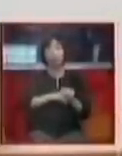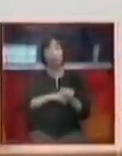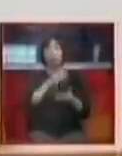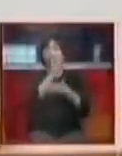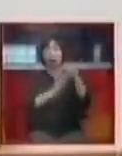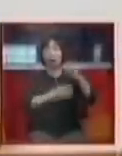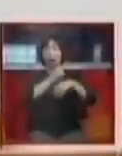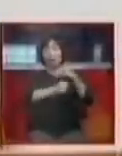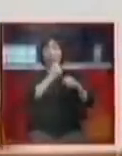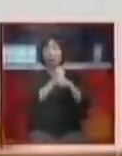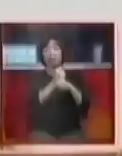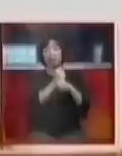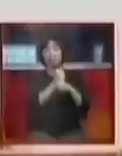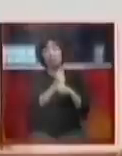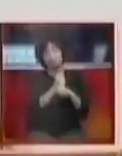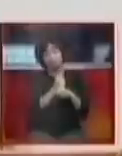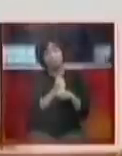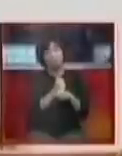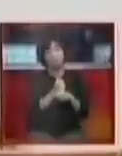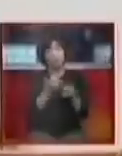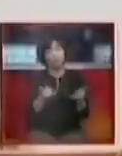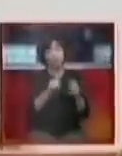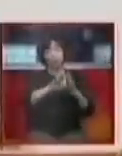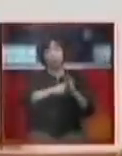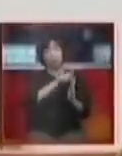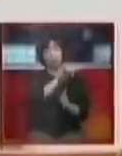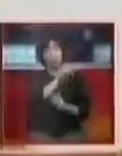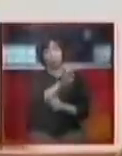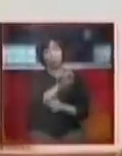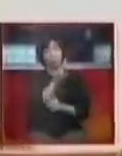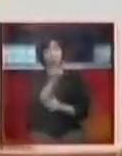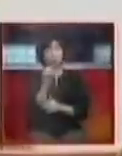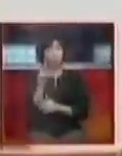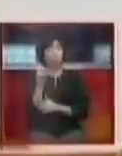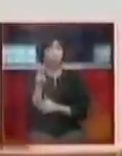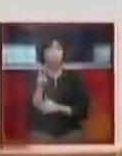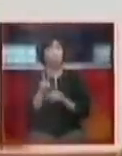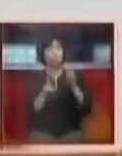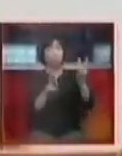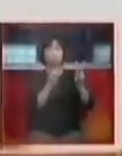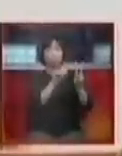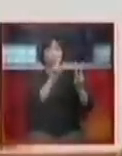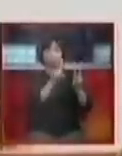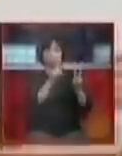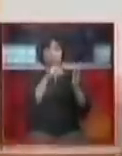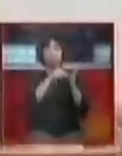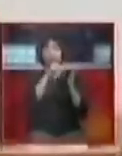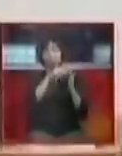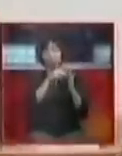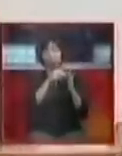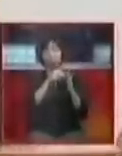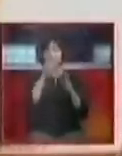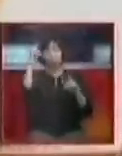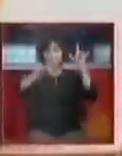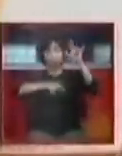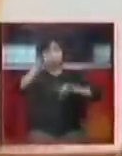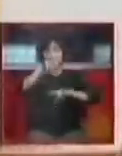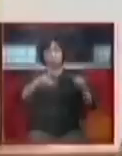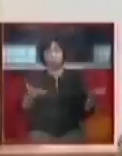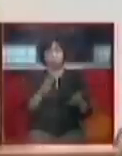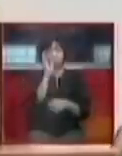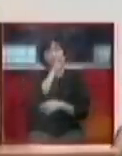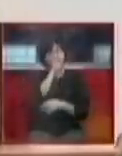dyan. Tayo naman po, Hunyo pa lang ng 2012, 2.1 million na turista na ang